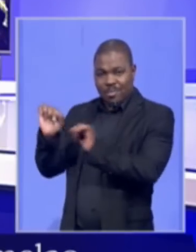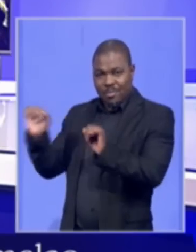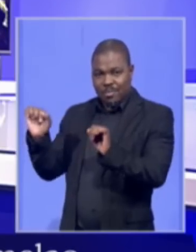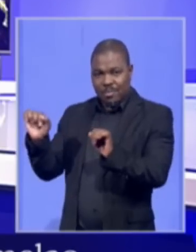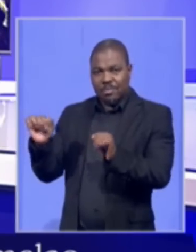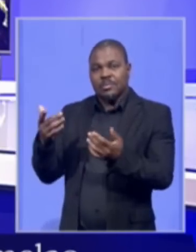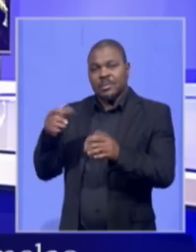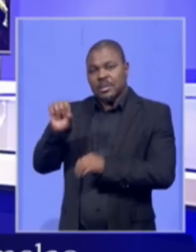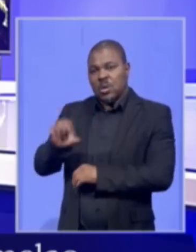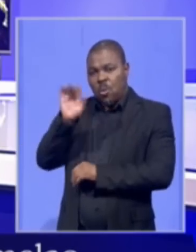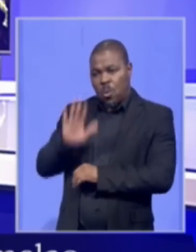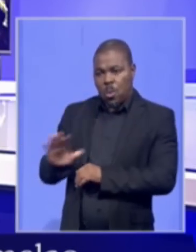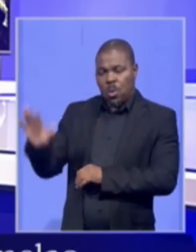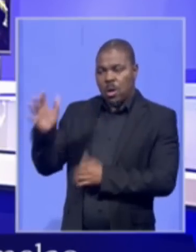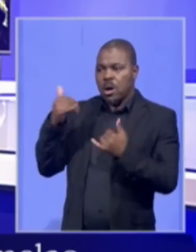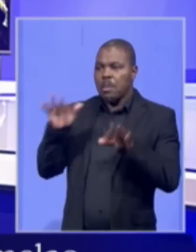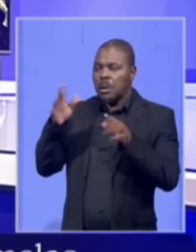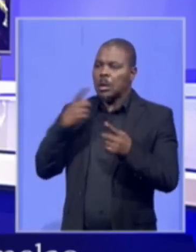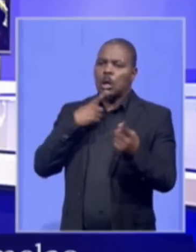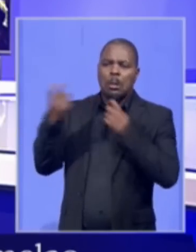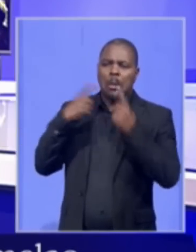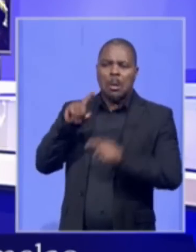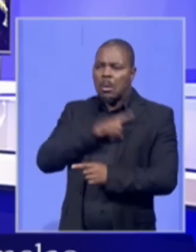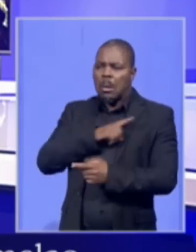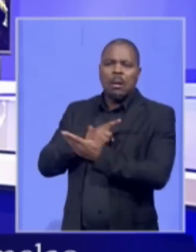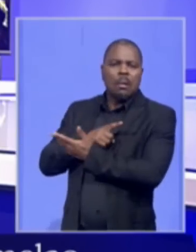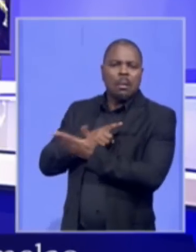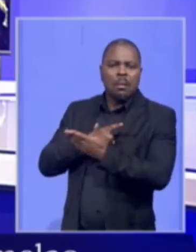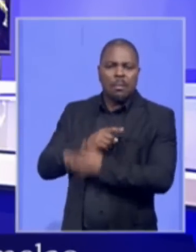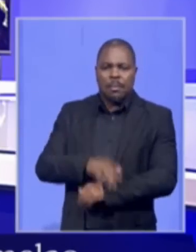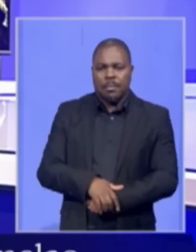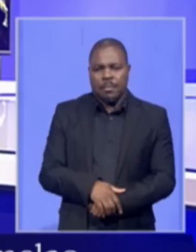ka bophara a tsošitše lešata le legolo.